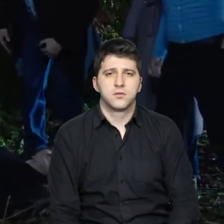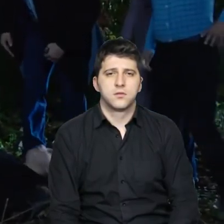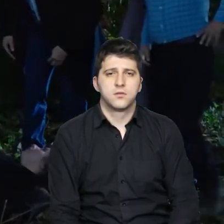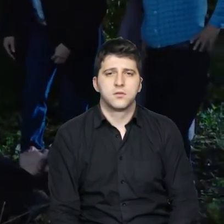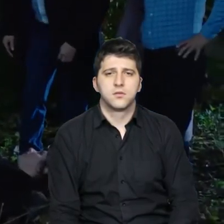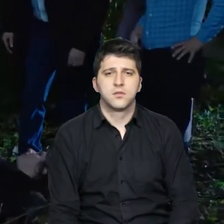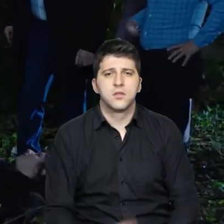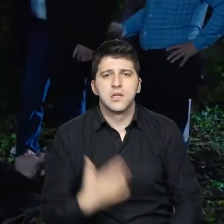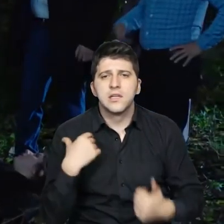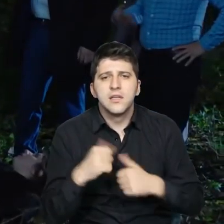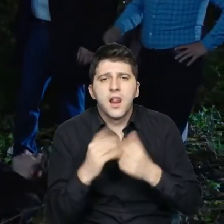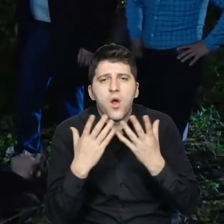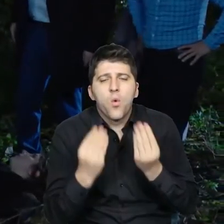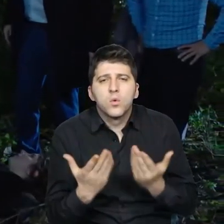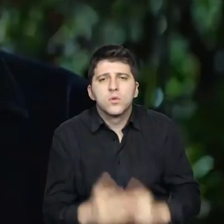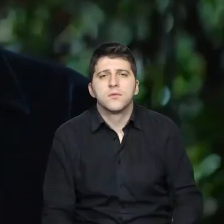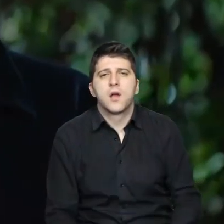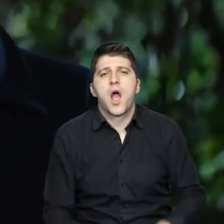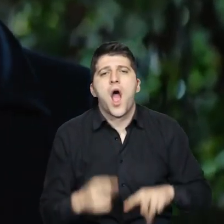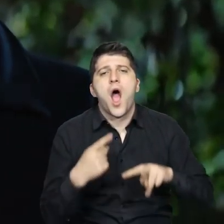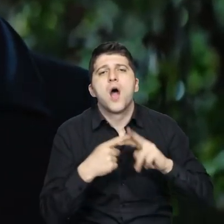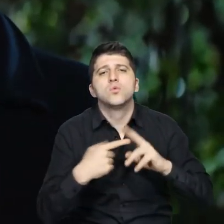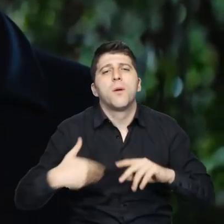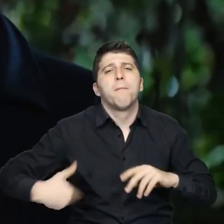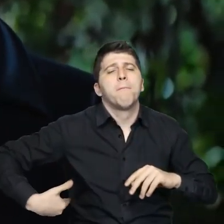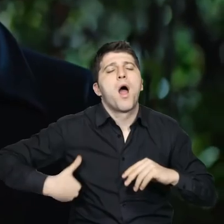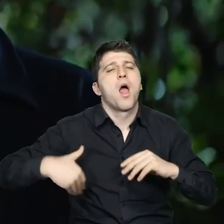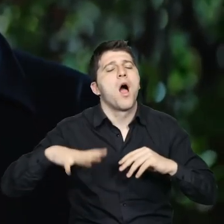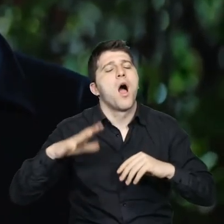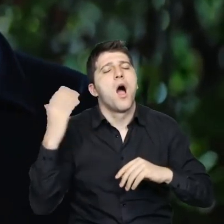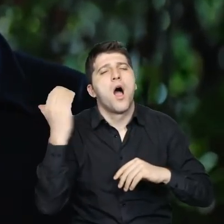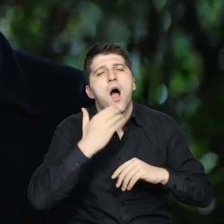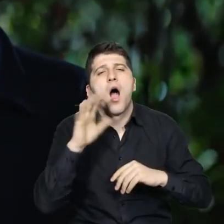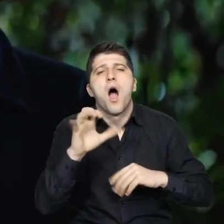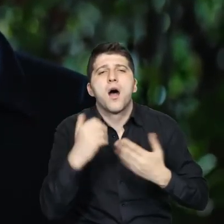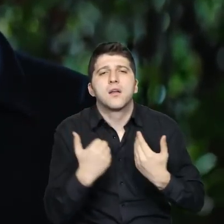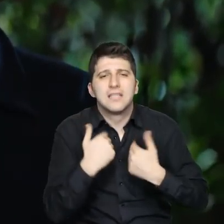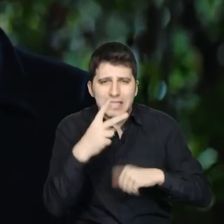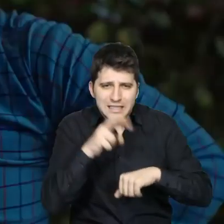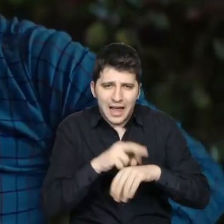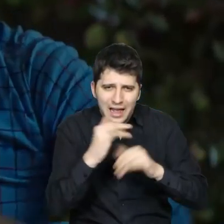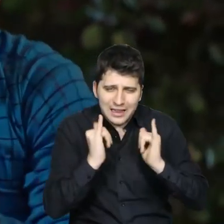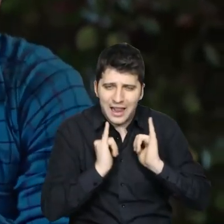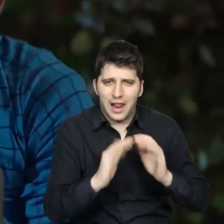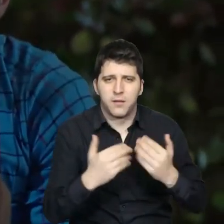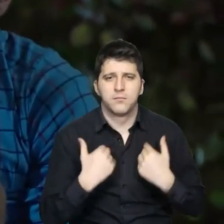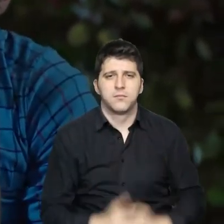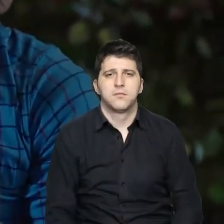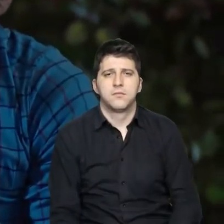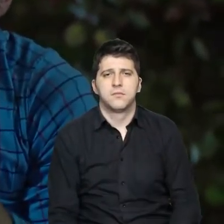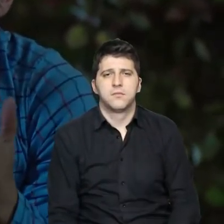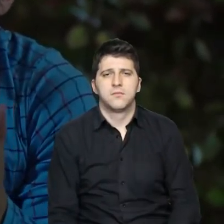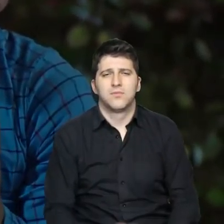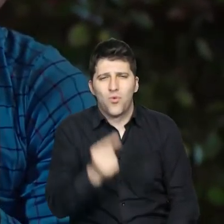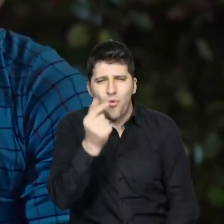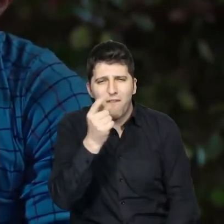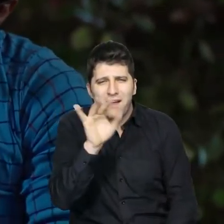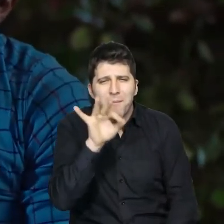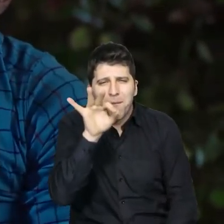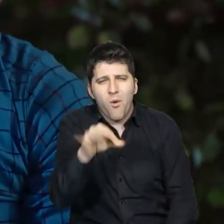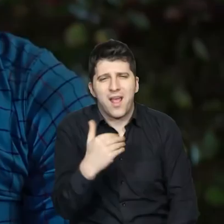Yine ne oldu? Aysu, belimiz koptu Aysu. İki dakika dinlenelim şekli. Küçük bir mola verdik